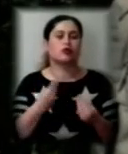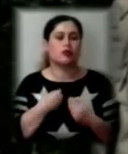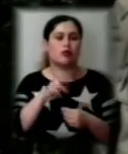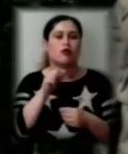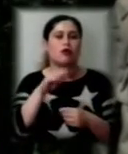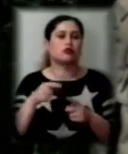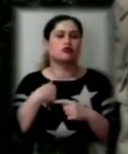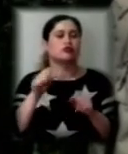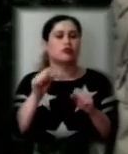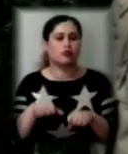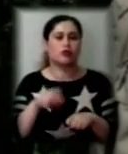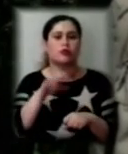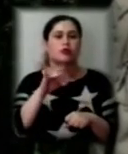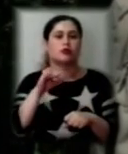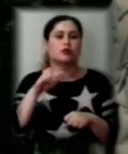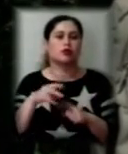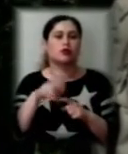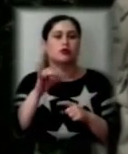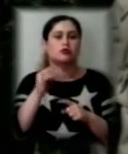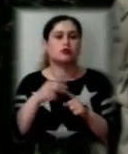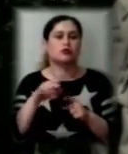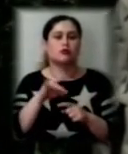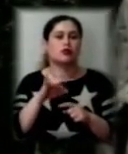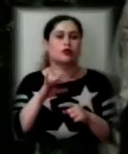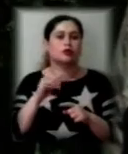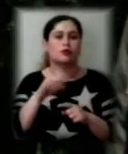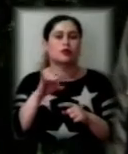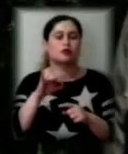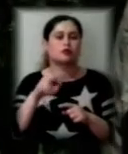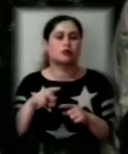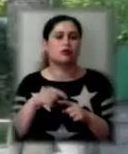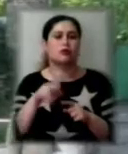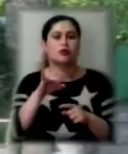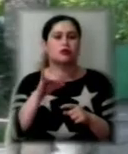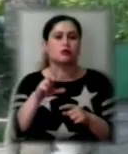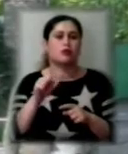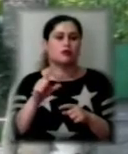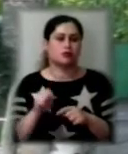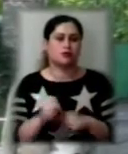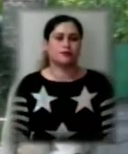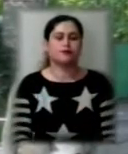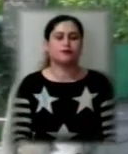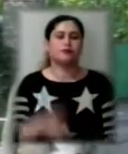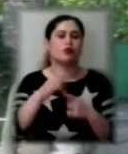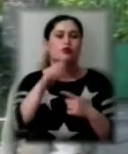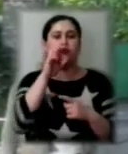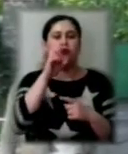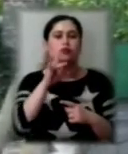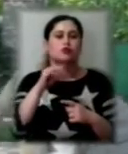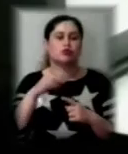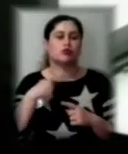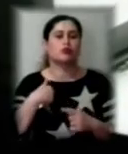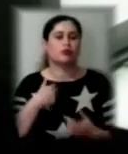можемо претендувати на ліцензію по критеріях медперсонал і матеріально-технічна база. У Держпродспоживслужбі нам підтвердили, що